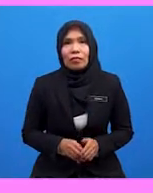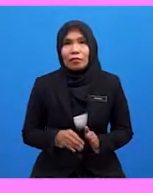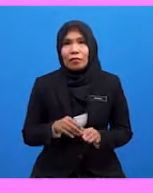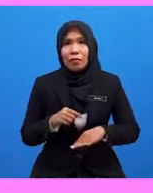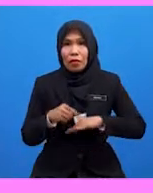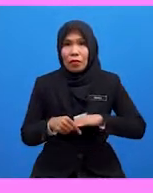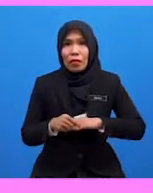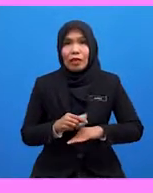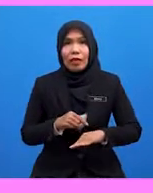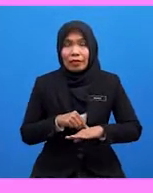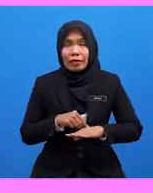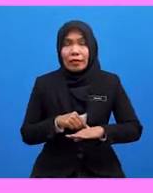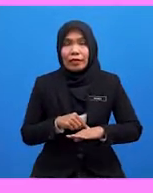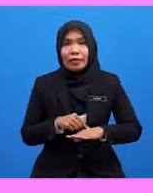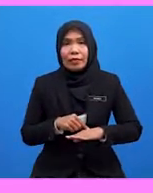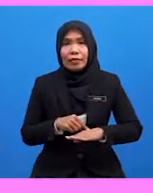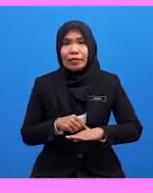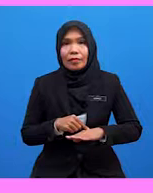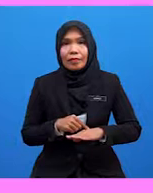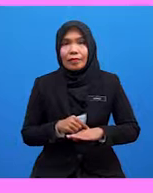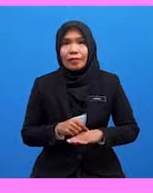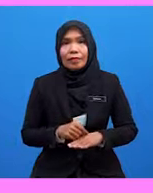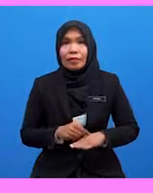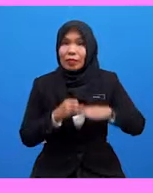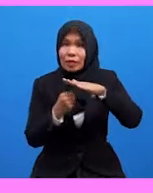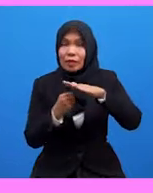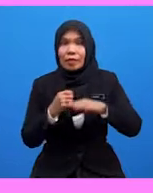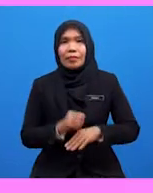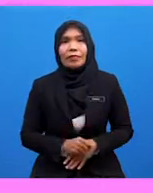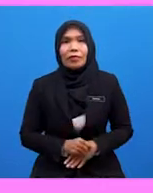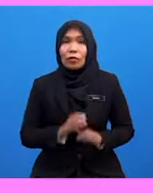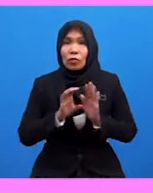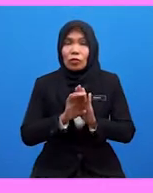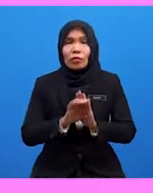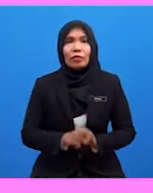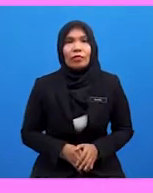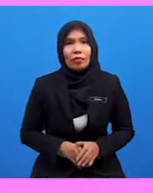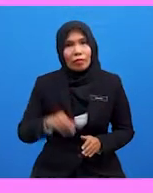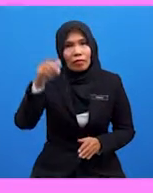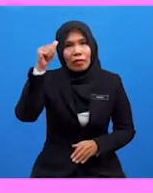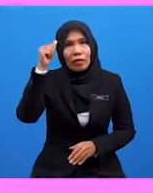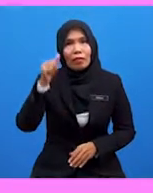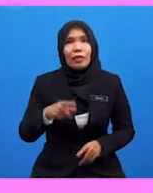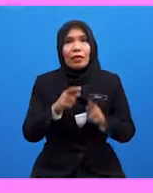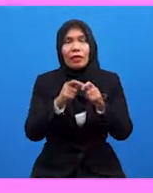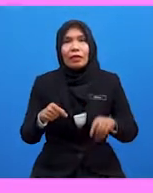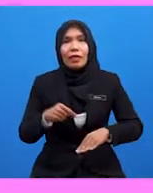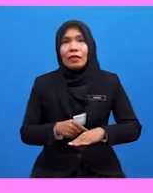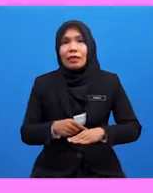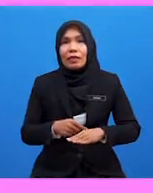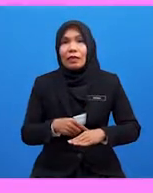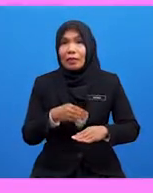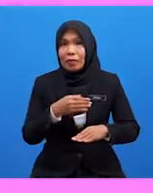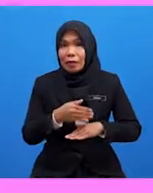bucu, hadapan, hilir, sekitar. Contoh ayat, Amir tinggal di sebelah sekolah.